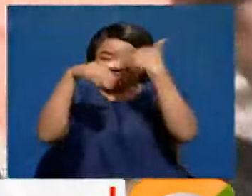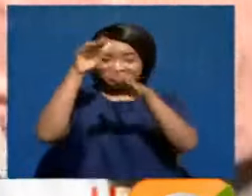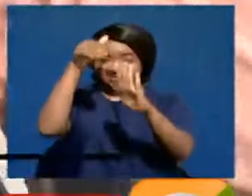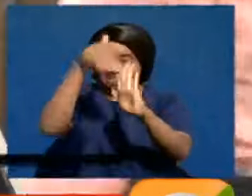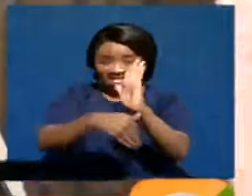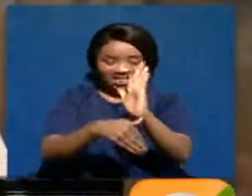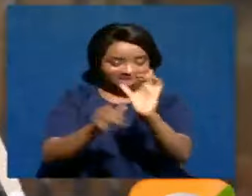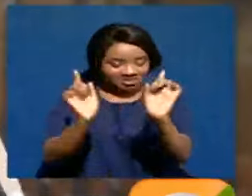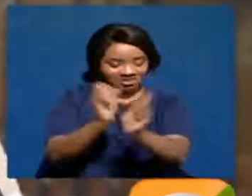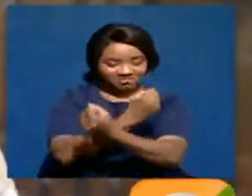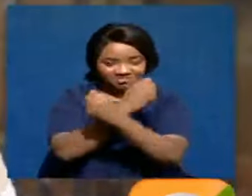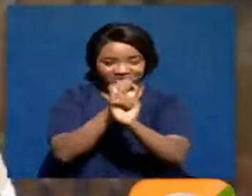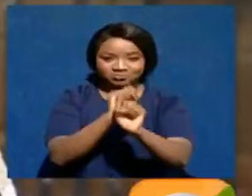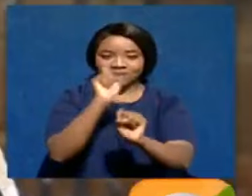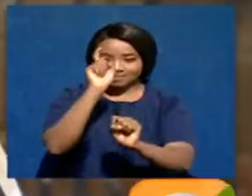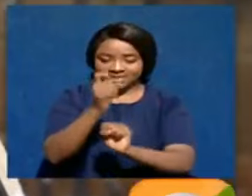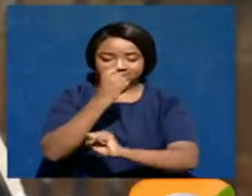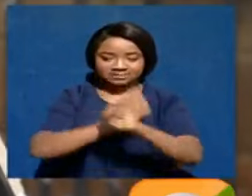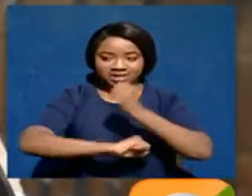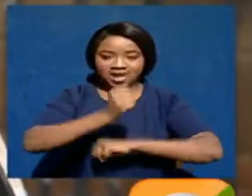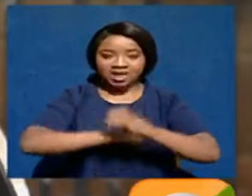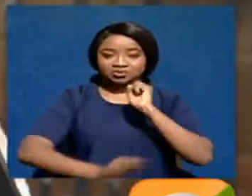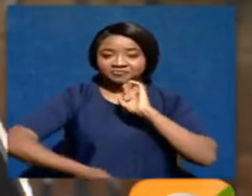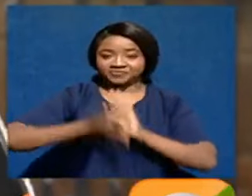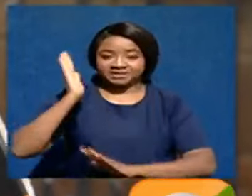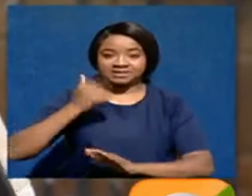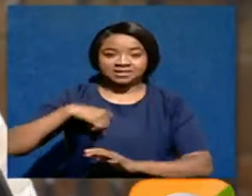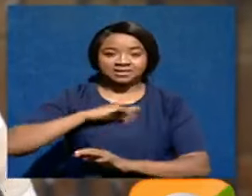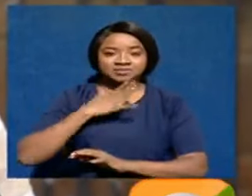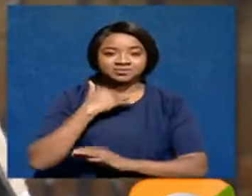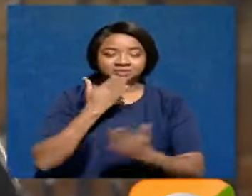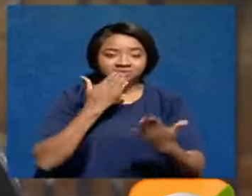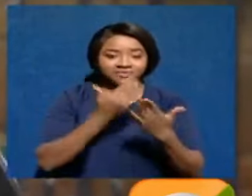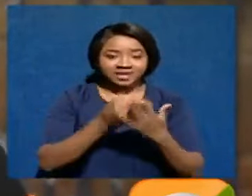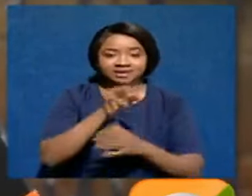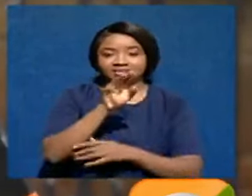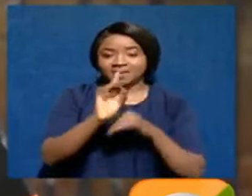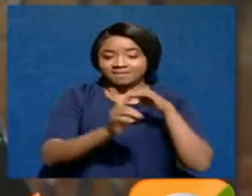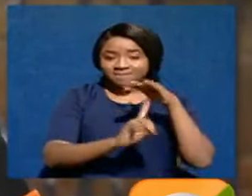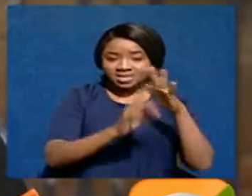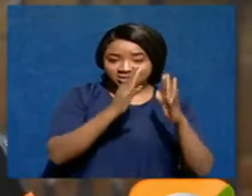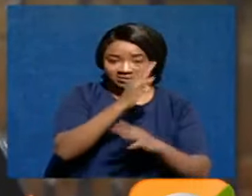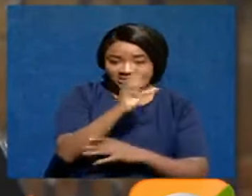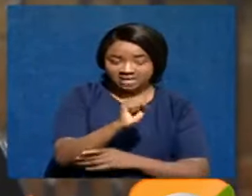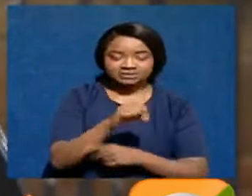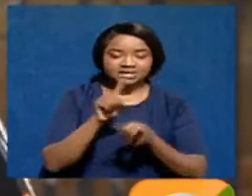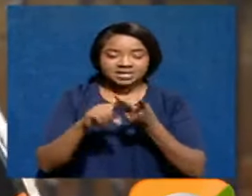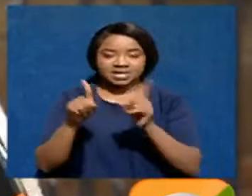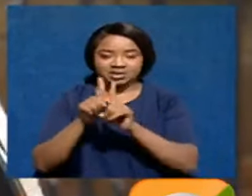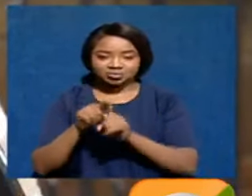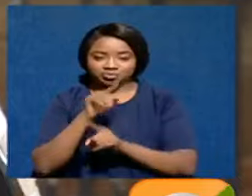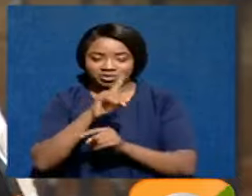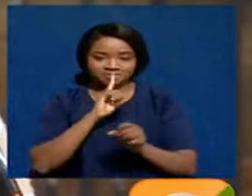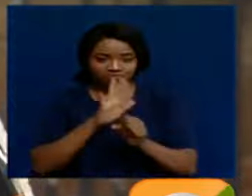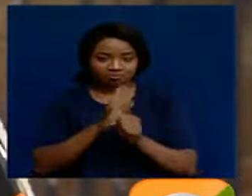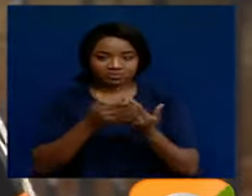We want to thank the minister and the PAs for the steps they have taken towards restoring, and we have been